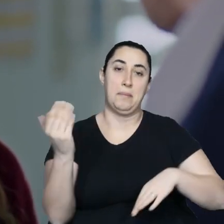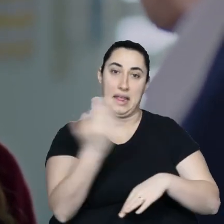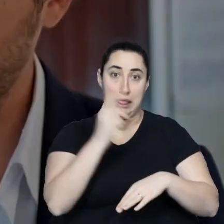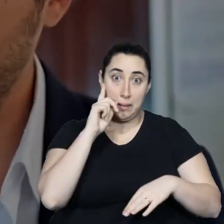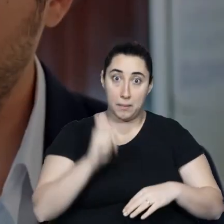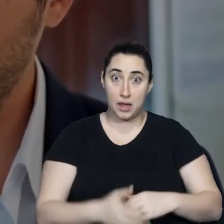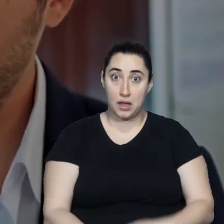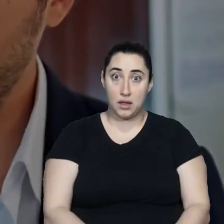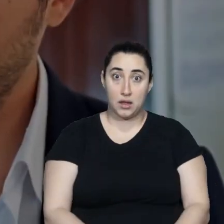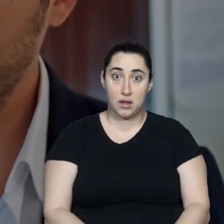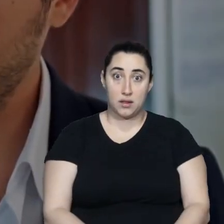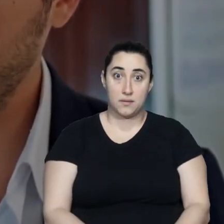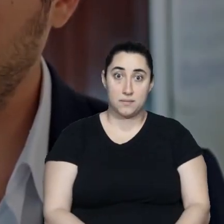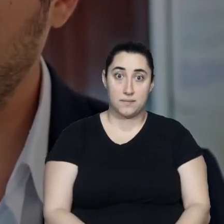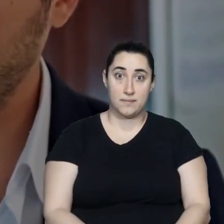mi?